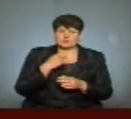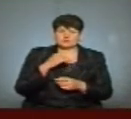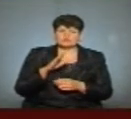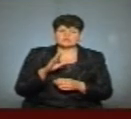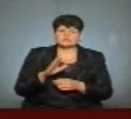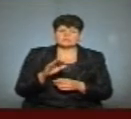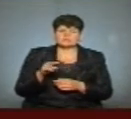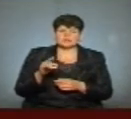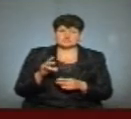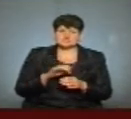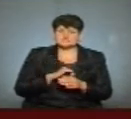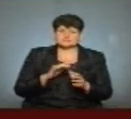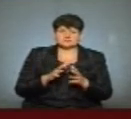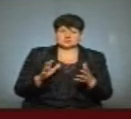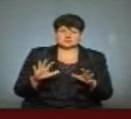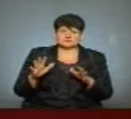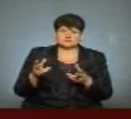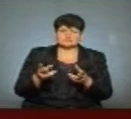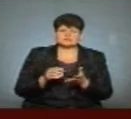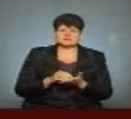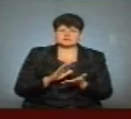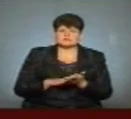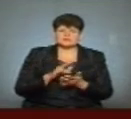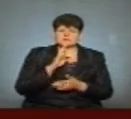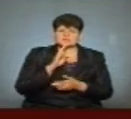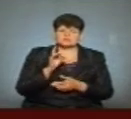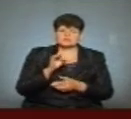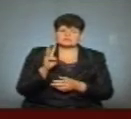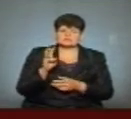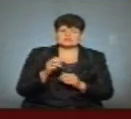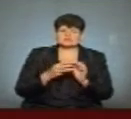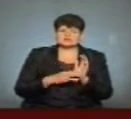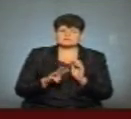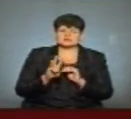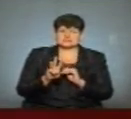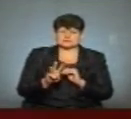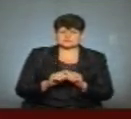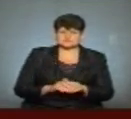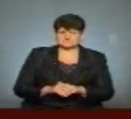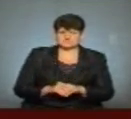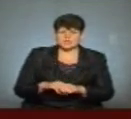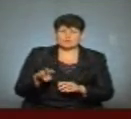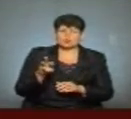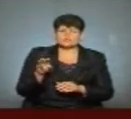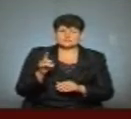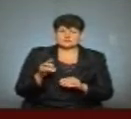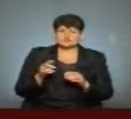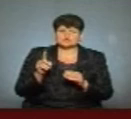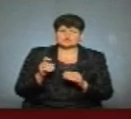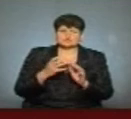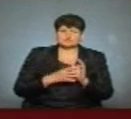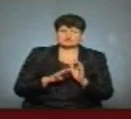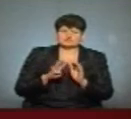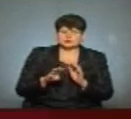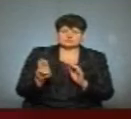Володимира Паничева, найбільше випадків COVID-19 зафіксували в Кременецькому районі – 383. У Монастирському –